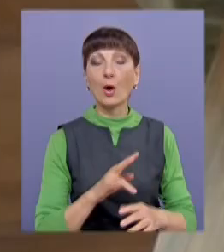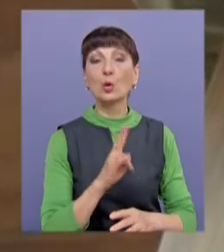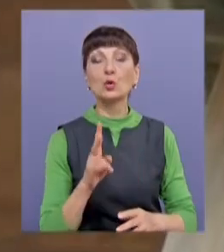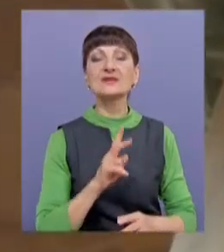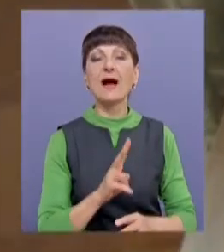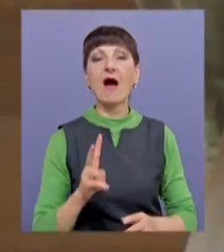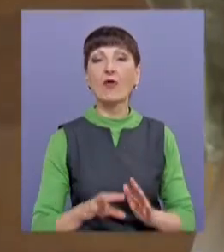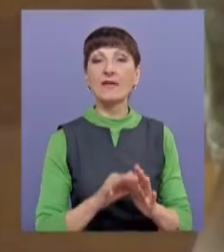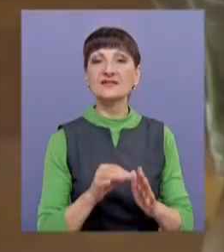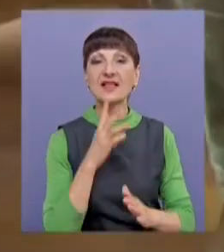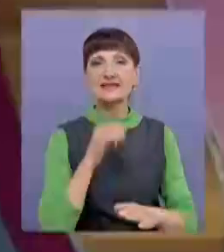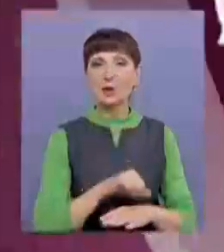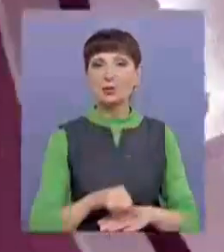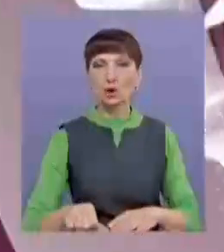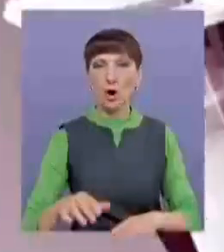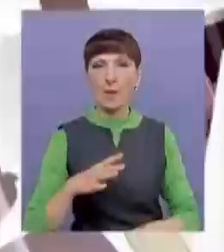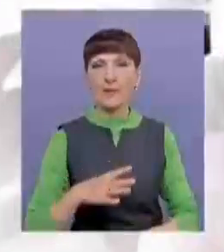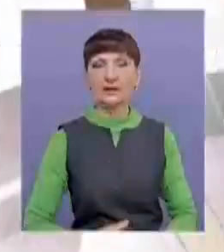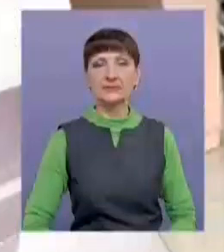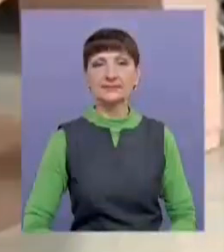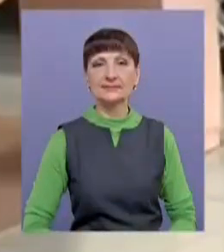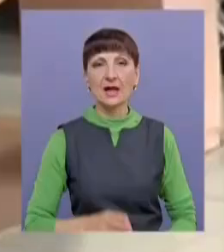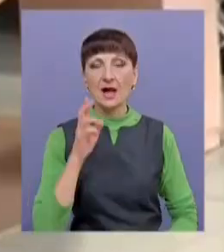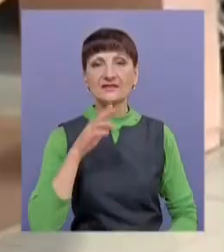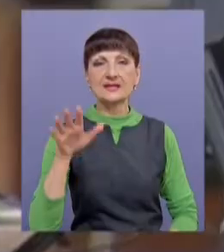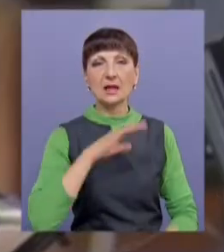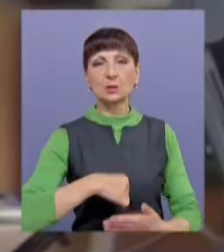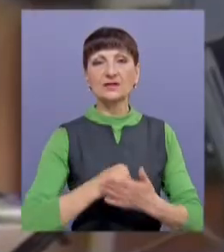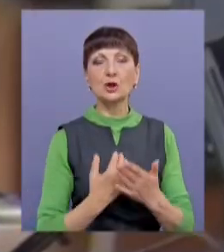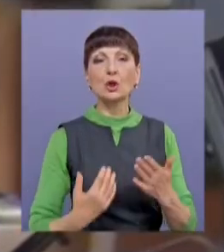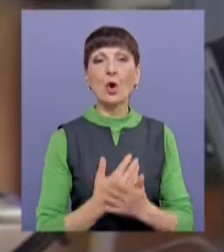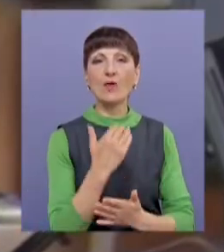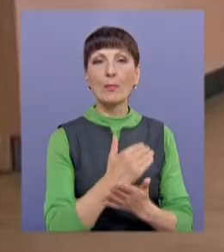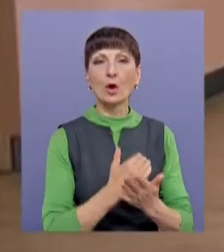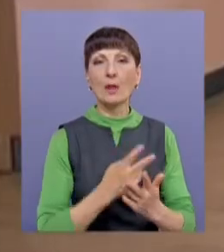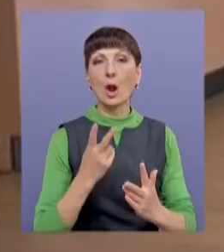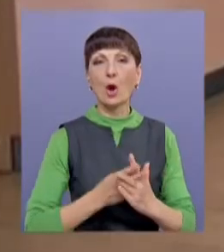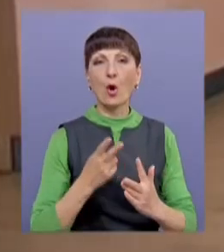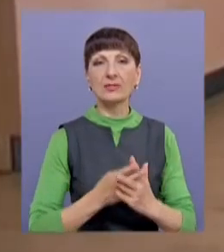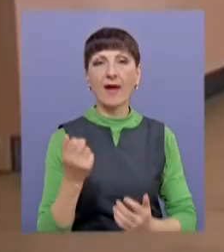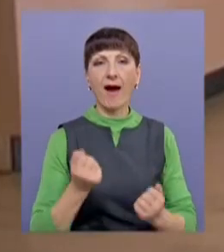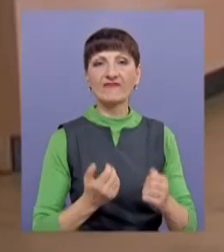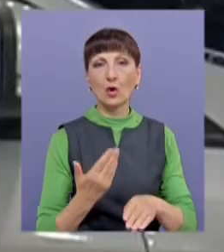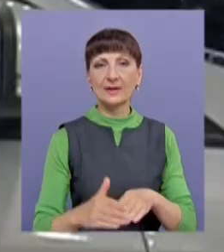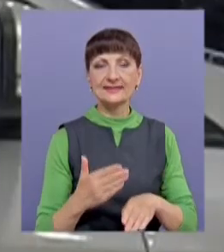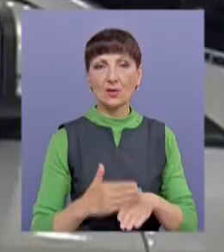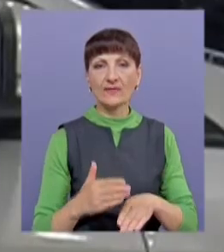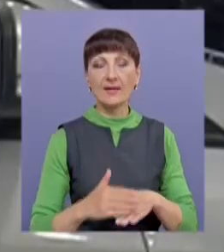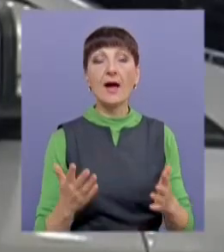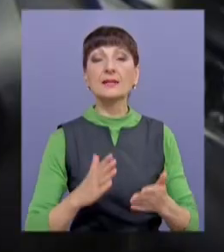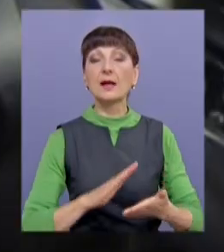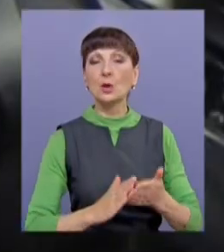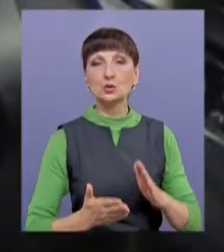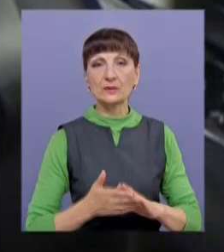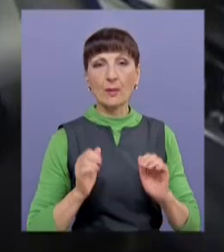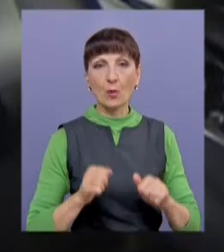кого голосовал за рубежом? В стране утвердили новую программу льготного автокредитования. На каких